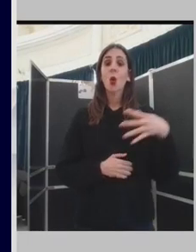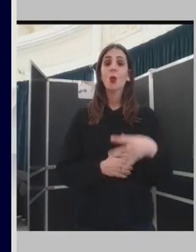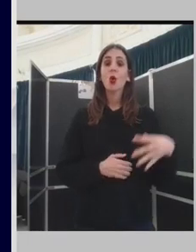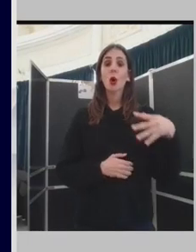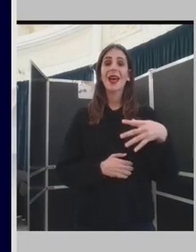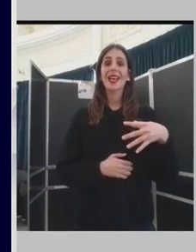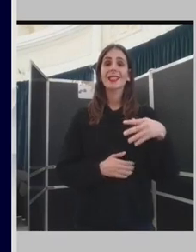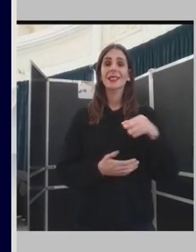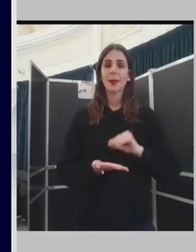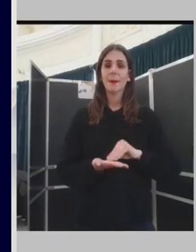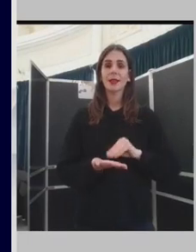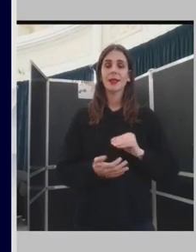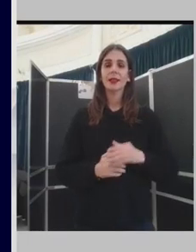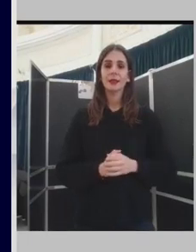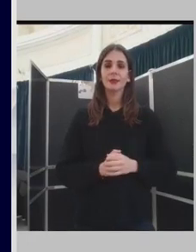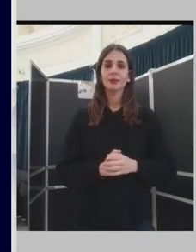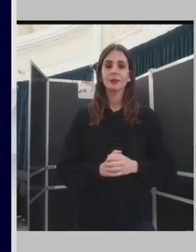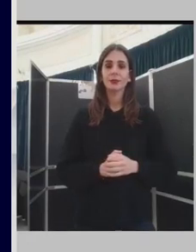Muropes,